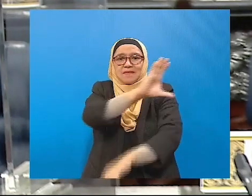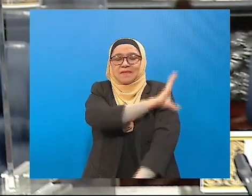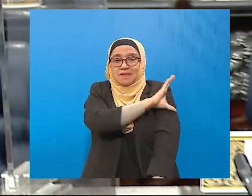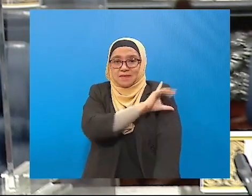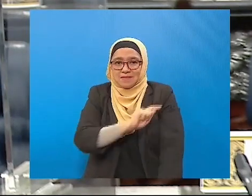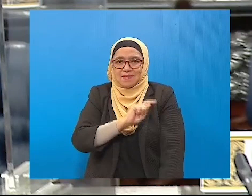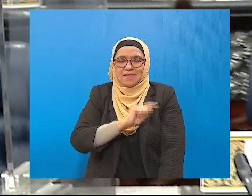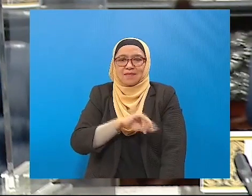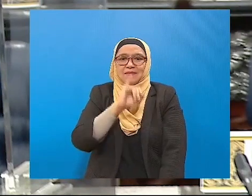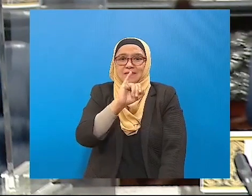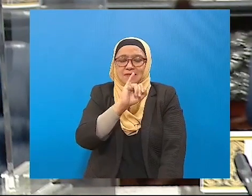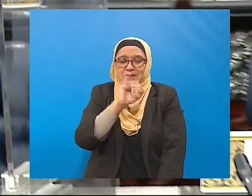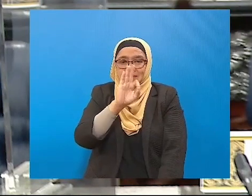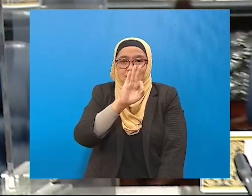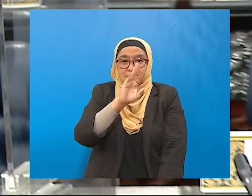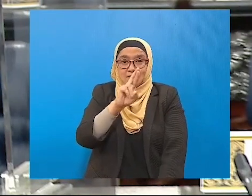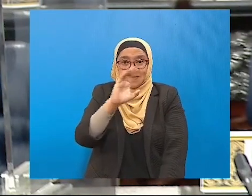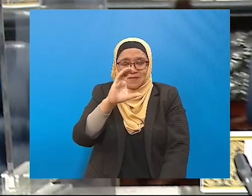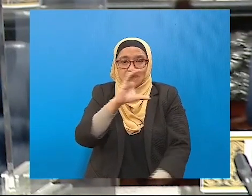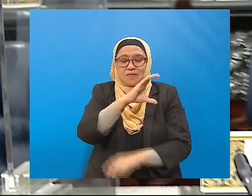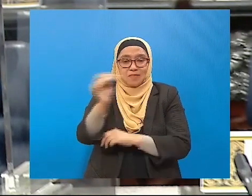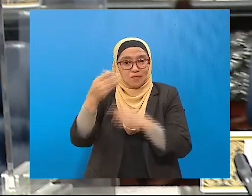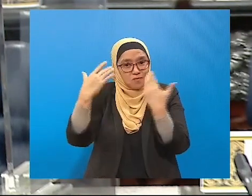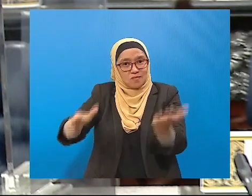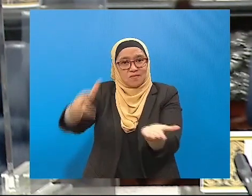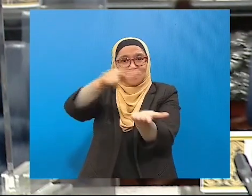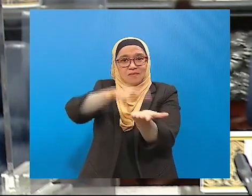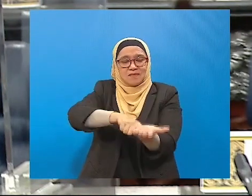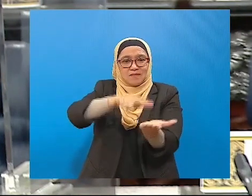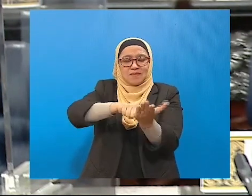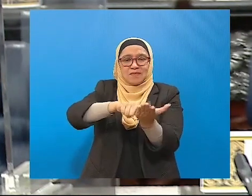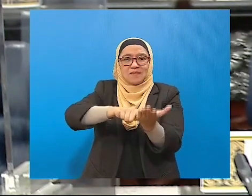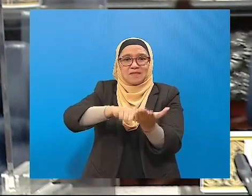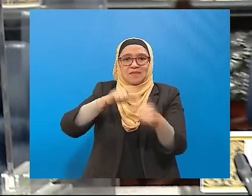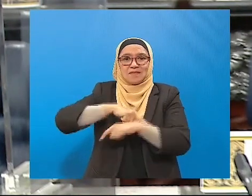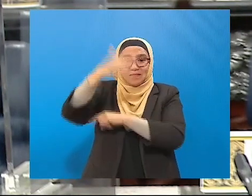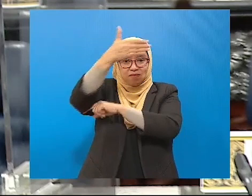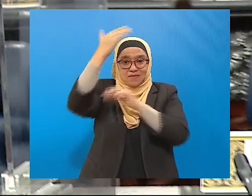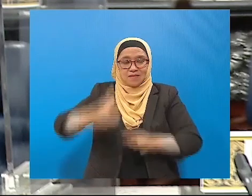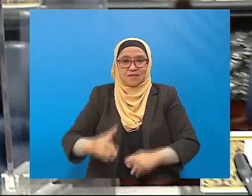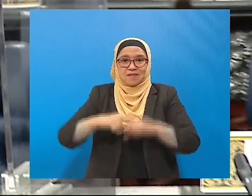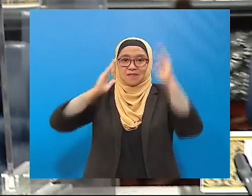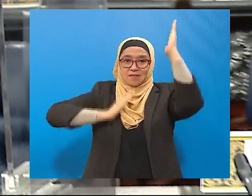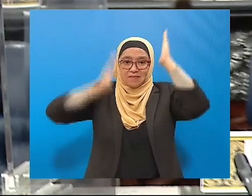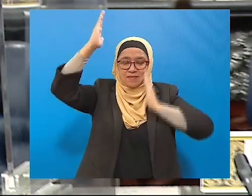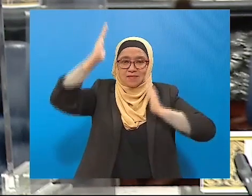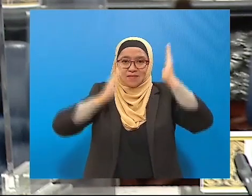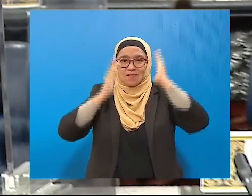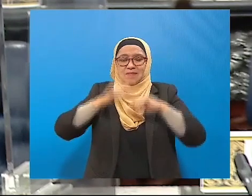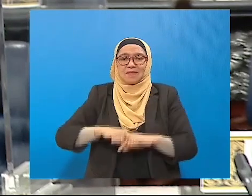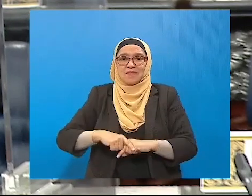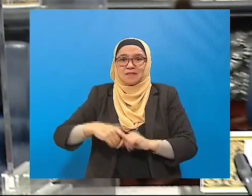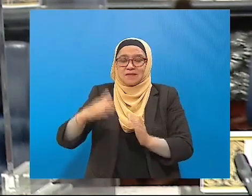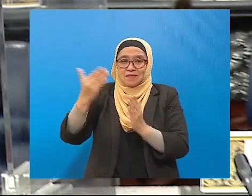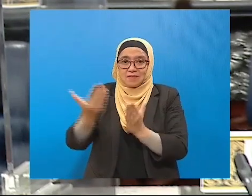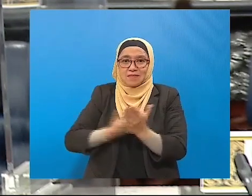IFRC. Mereka telah pun melapor kepada Suruhanjaya Tinggi Malaysia di New Delhi tentang keberadaan mereka